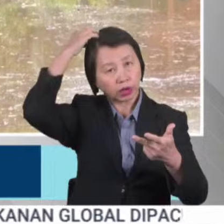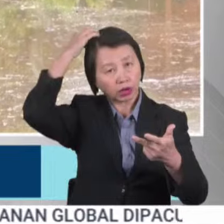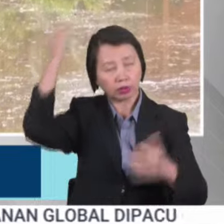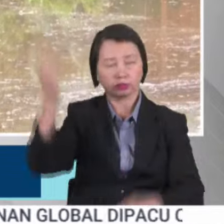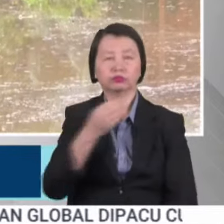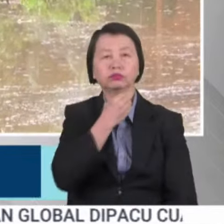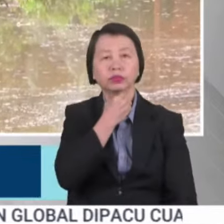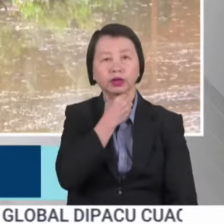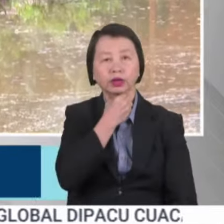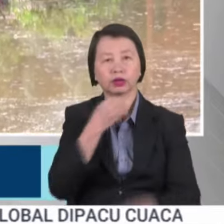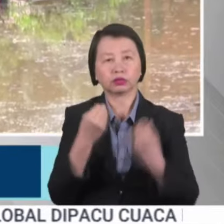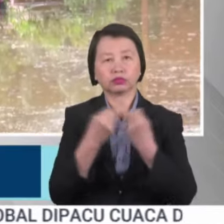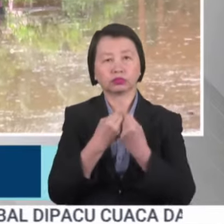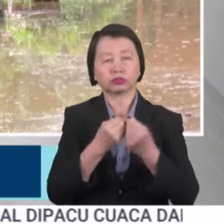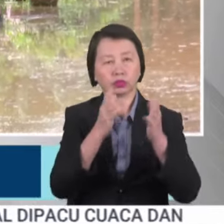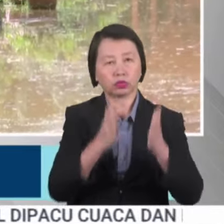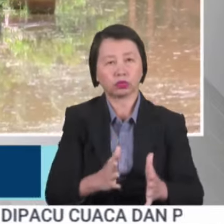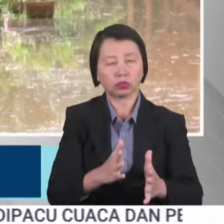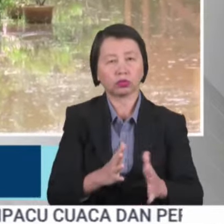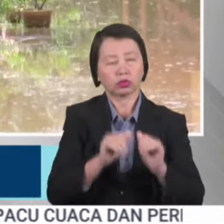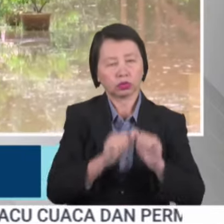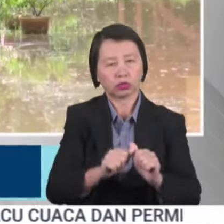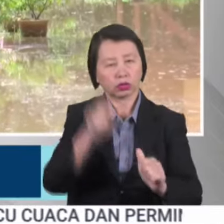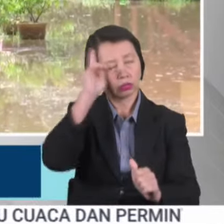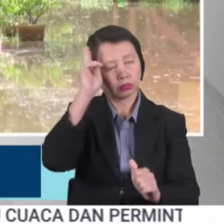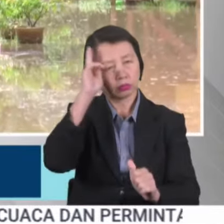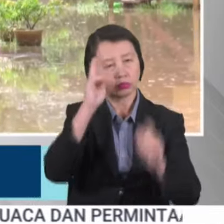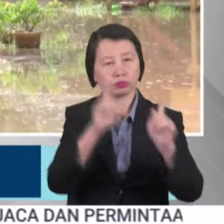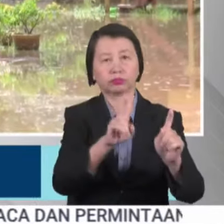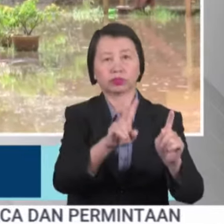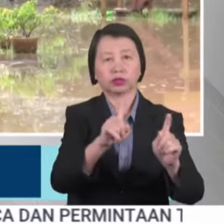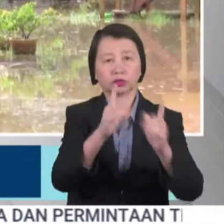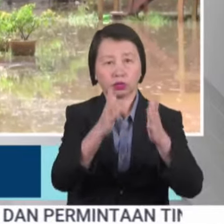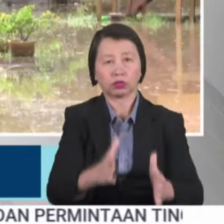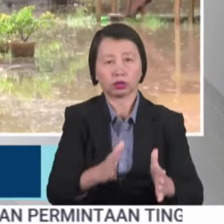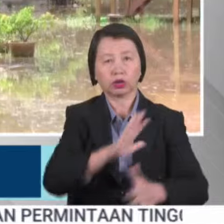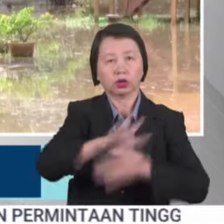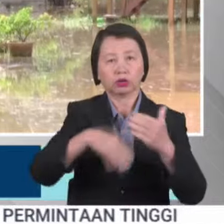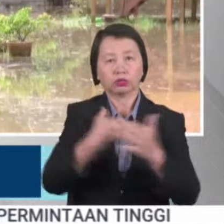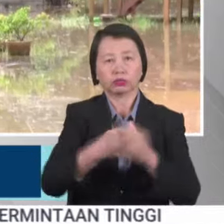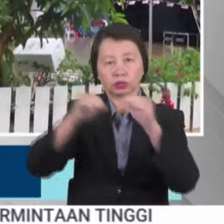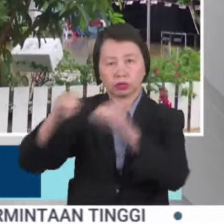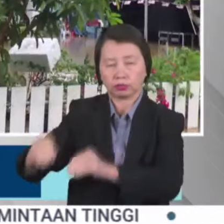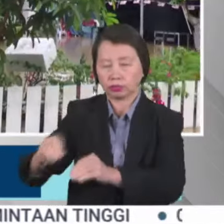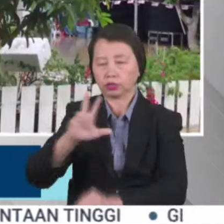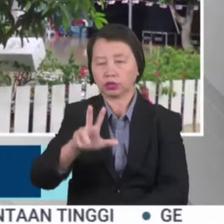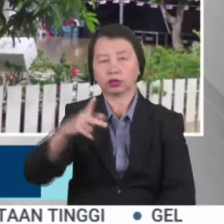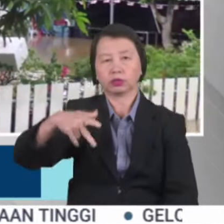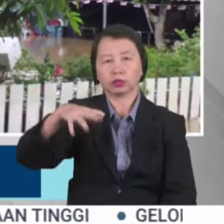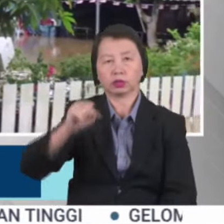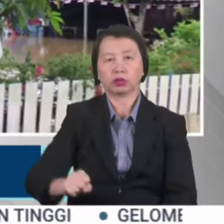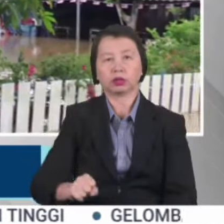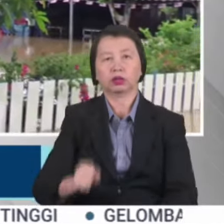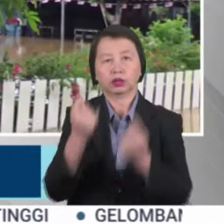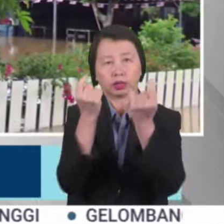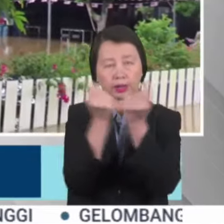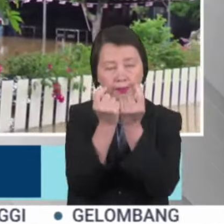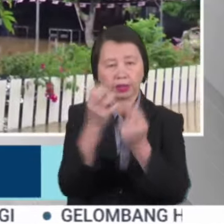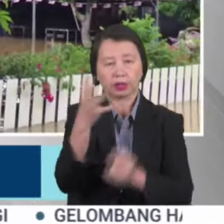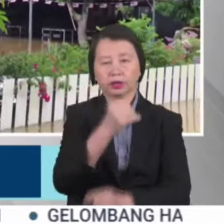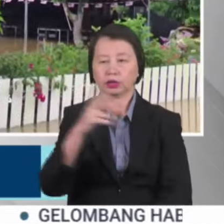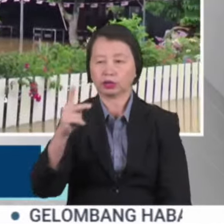Di Perak, jumlah penduduk terjejas banjir kekal 121 orang dengan kesemuanya ditempatkan di 3 PPS di Taiping